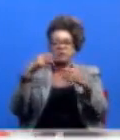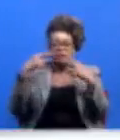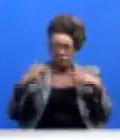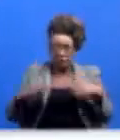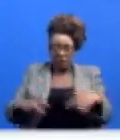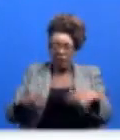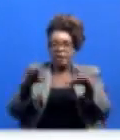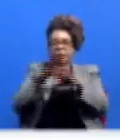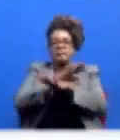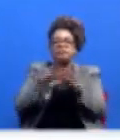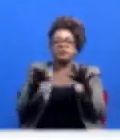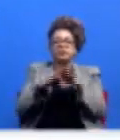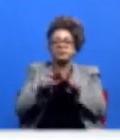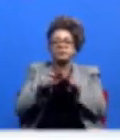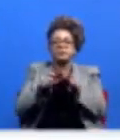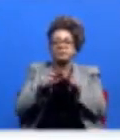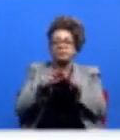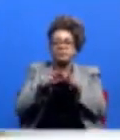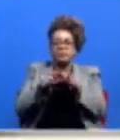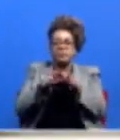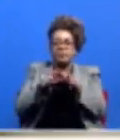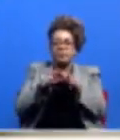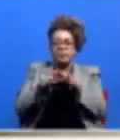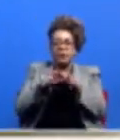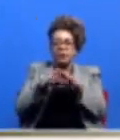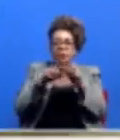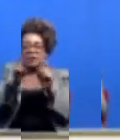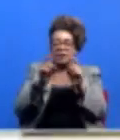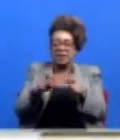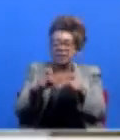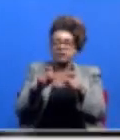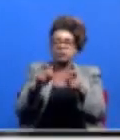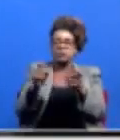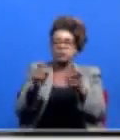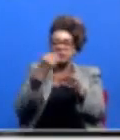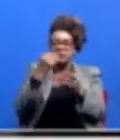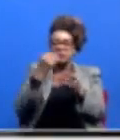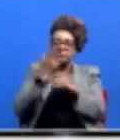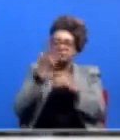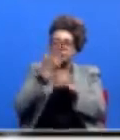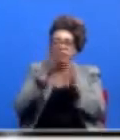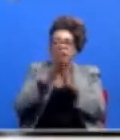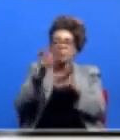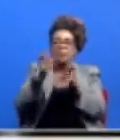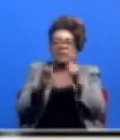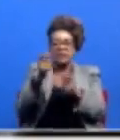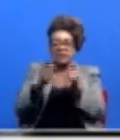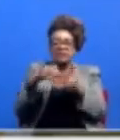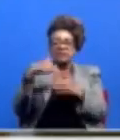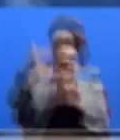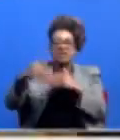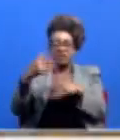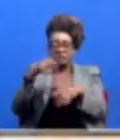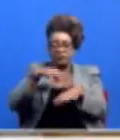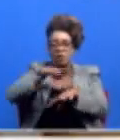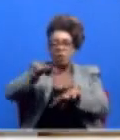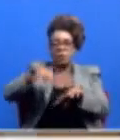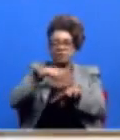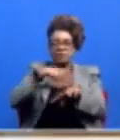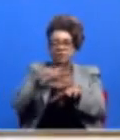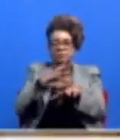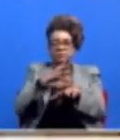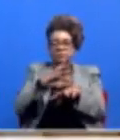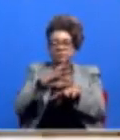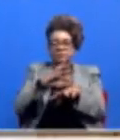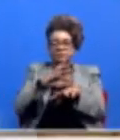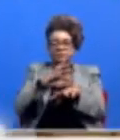vidonda. Kwa umri wake mdogo, Shabel atahitaji kula nyama na kunywa maziwa kila saa 4.